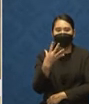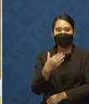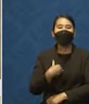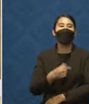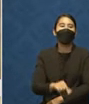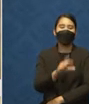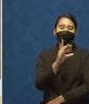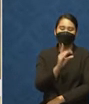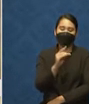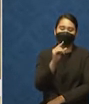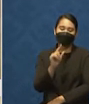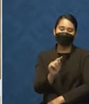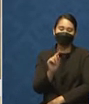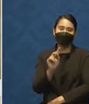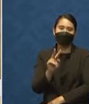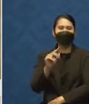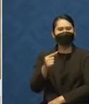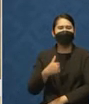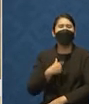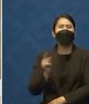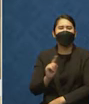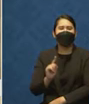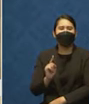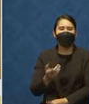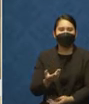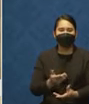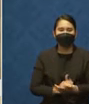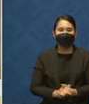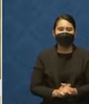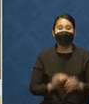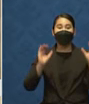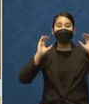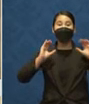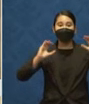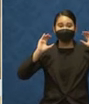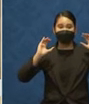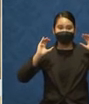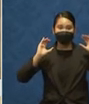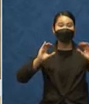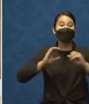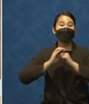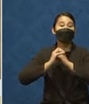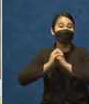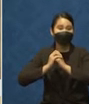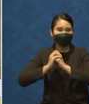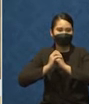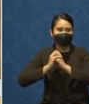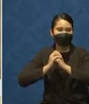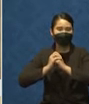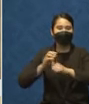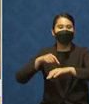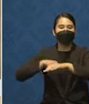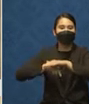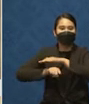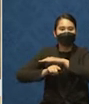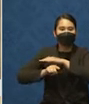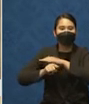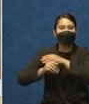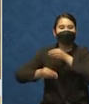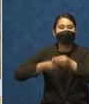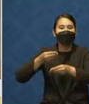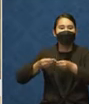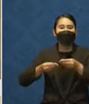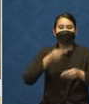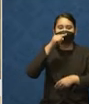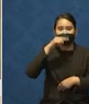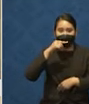G2G นะครับมันจะเป็น G2G ยังไงครับรัฐบาลจีนนะครับจะเอาเรือดำน้ำไม่มีเครื่องยนต์มาขายให้รัฐบาล